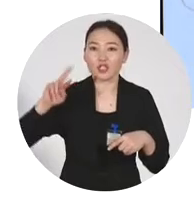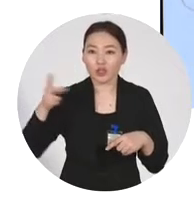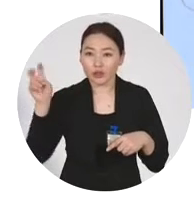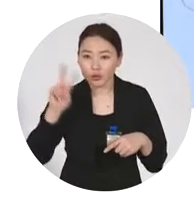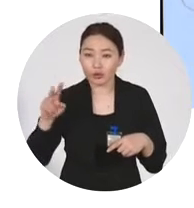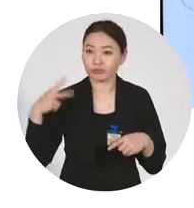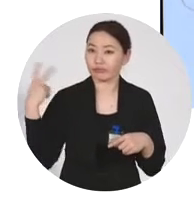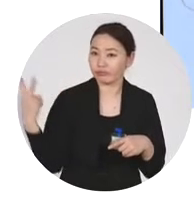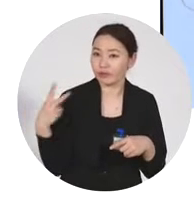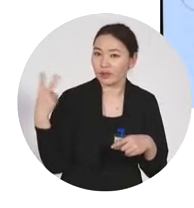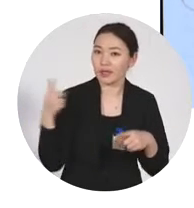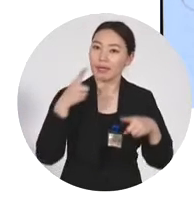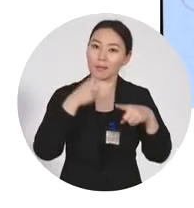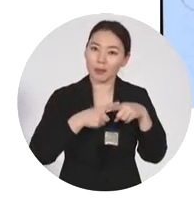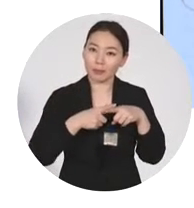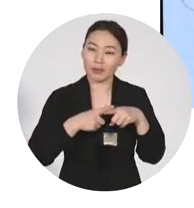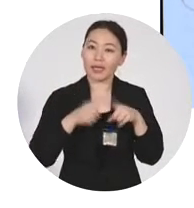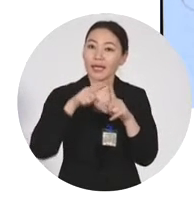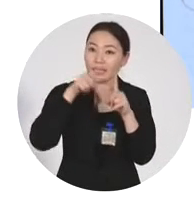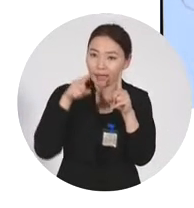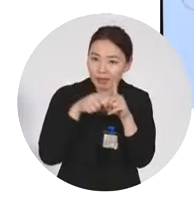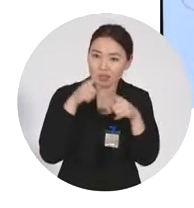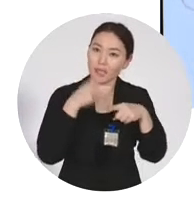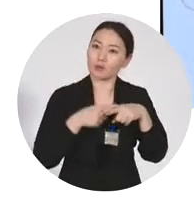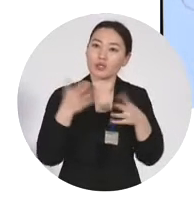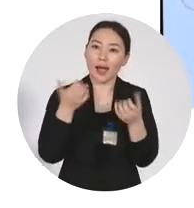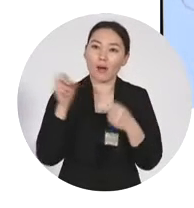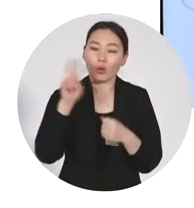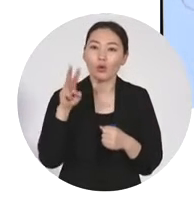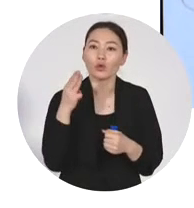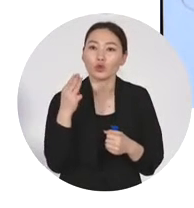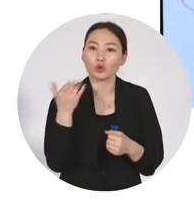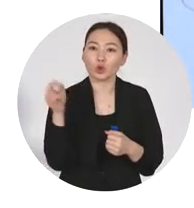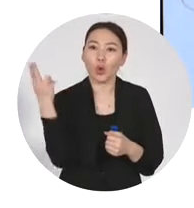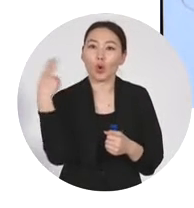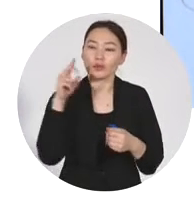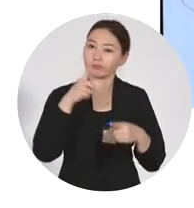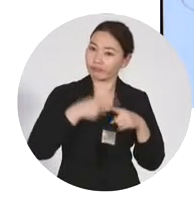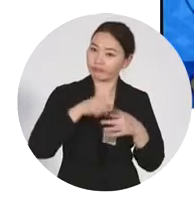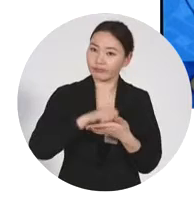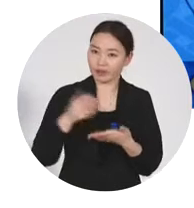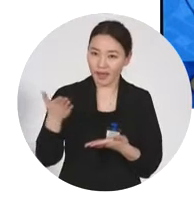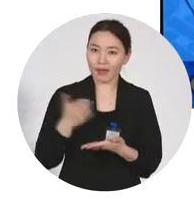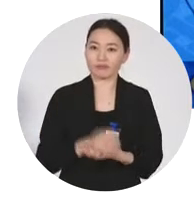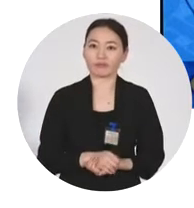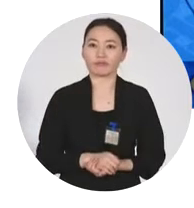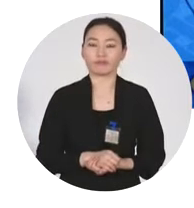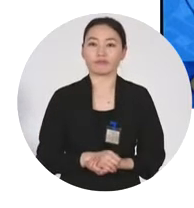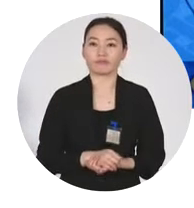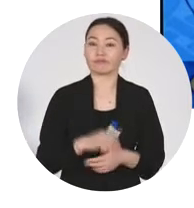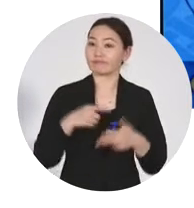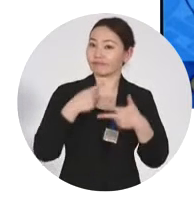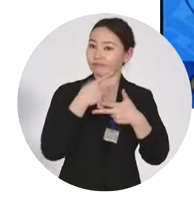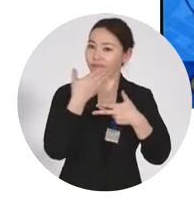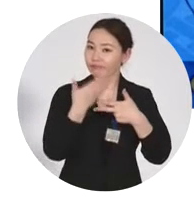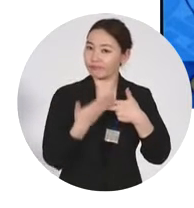ба эс хувилгагч нөхслөө аль алийг нь шууд залгах ёстой гэдгийг та бүхэн мэдж байгаа. За дээрх 3